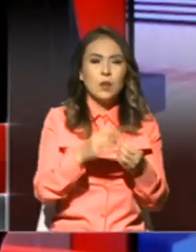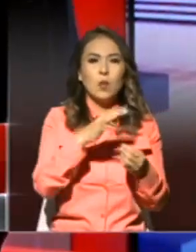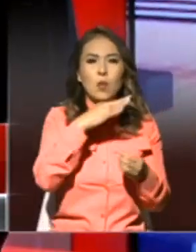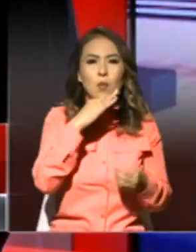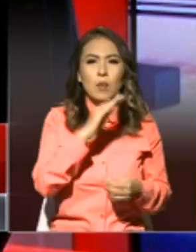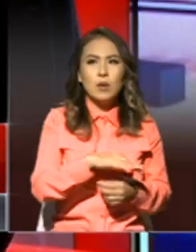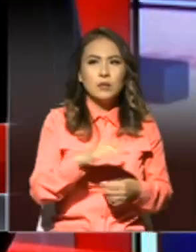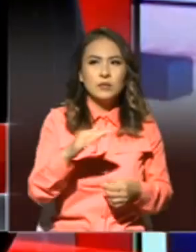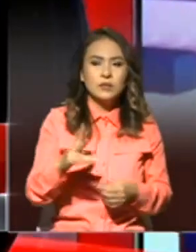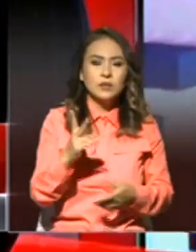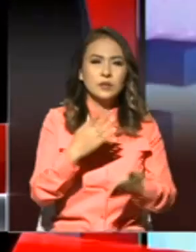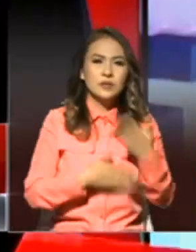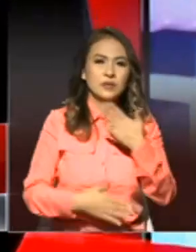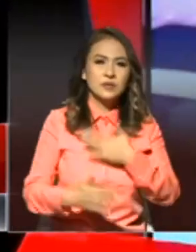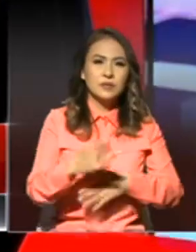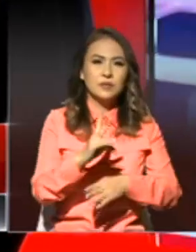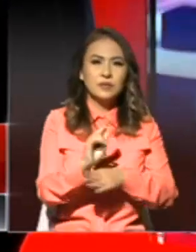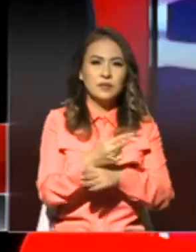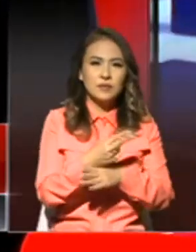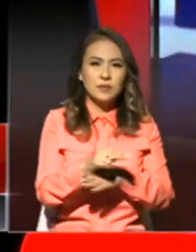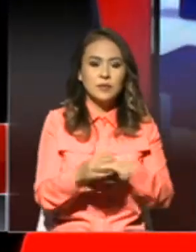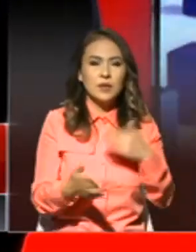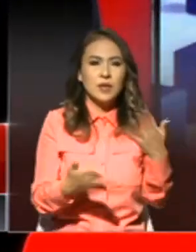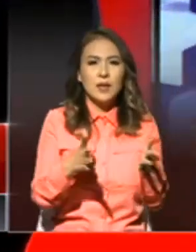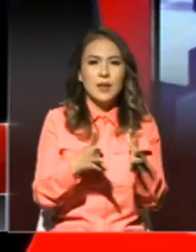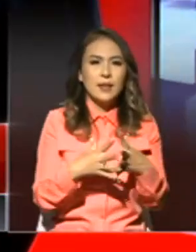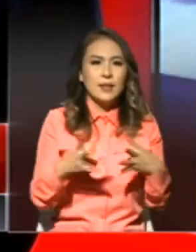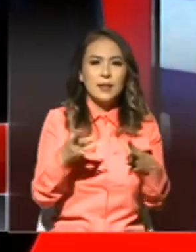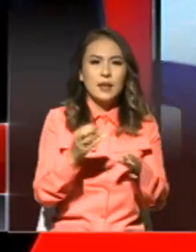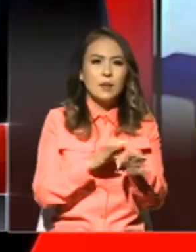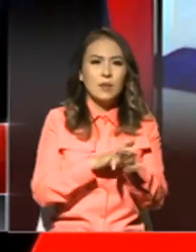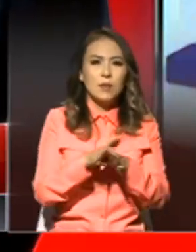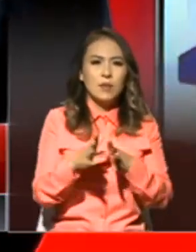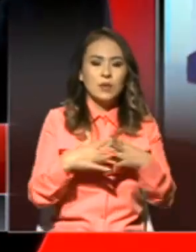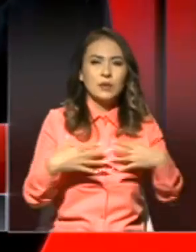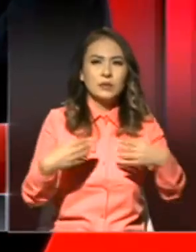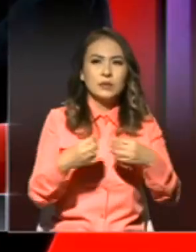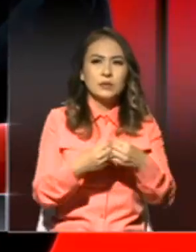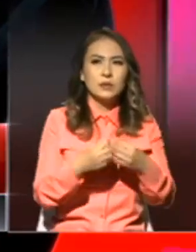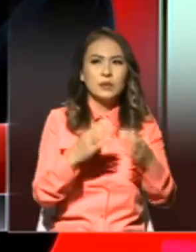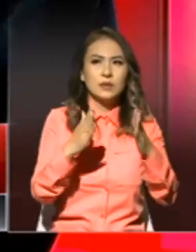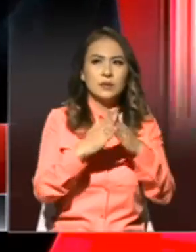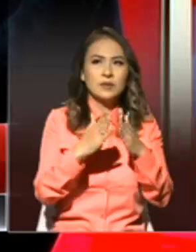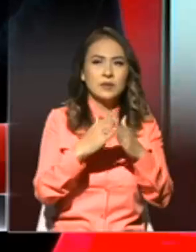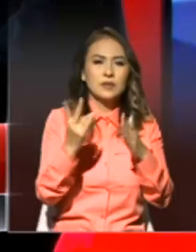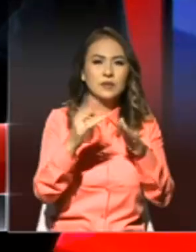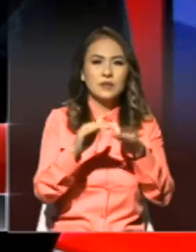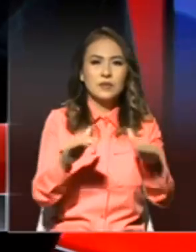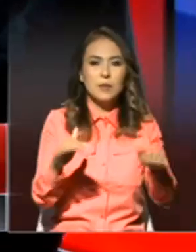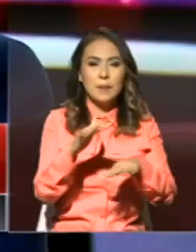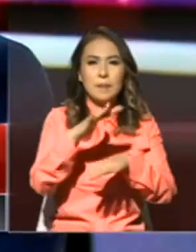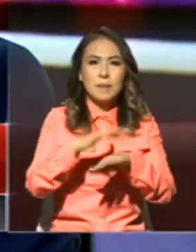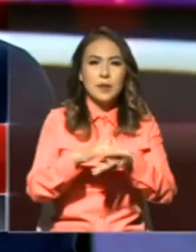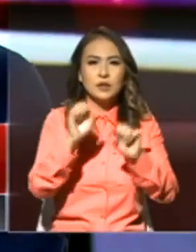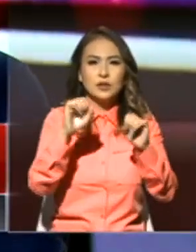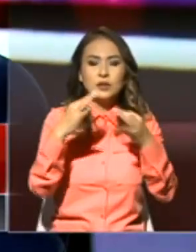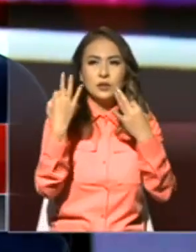аналар, мүмкіндік шектеулі бала тәрбиелеп отқан немесе толық емес отбасылар екінші нарықтанда пәтер алуға құқылы болатын